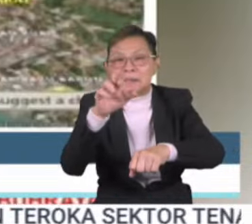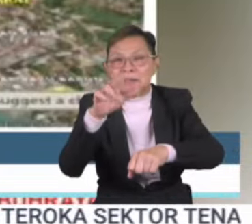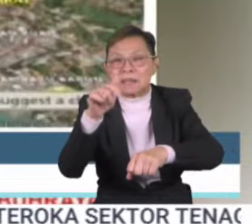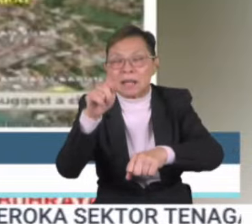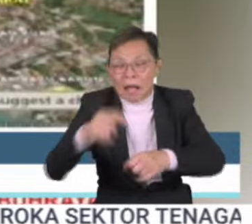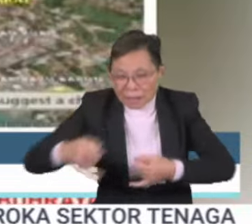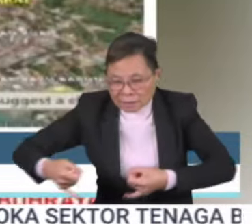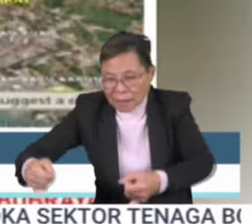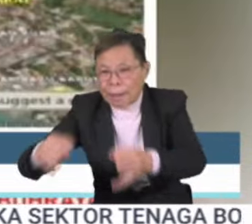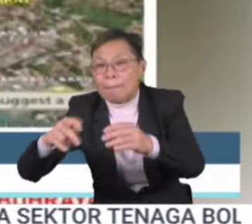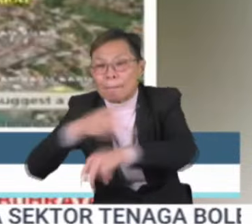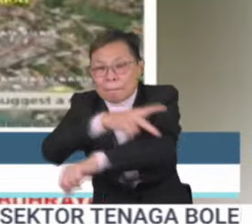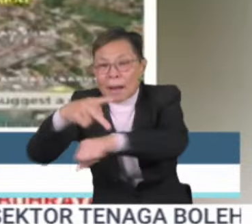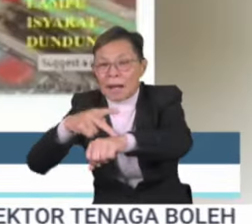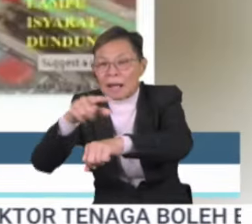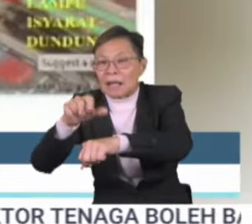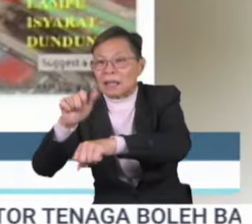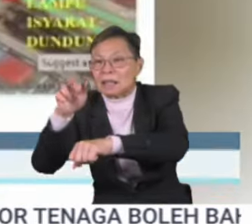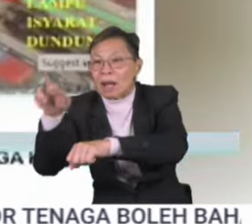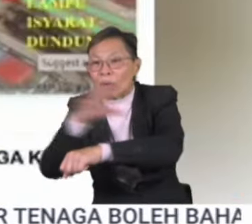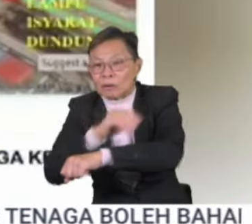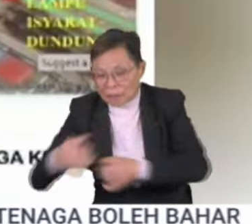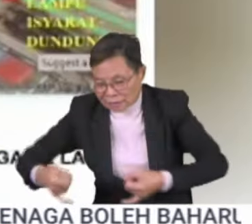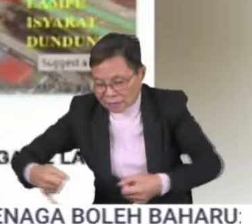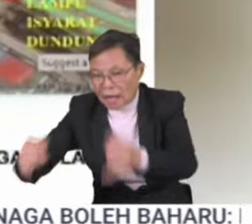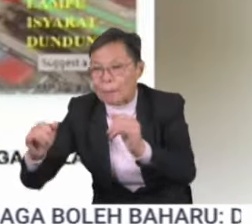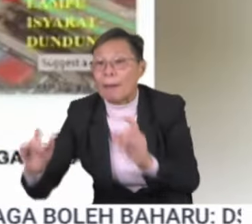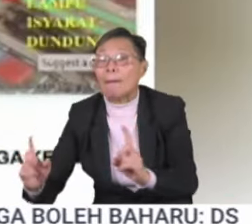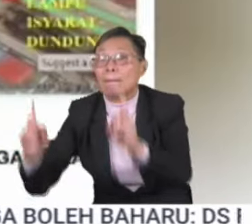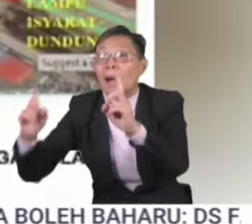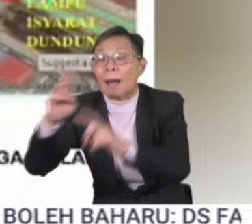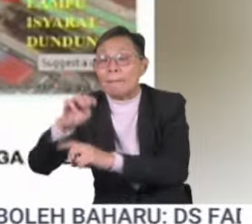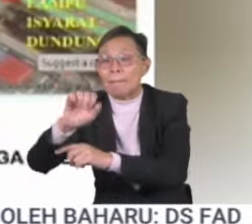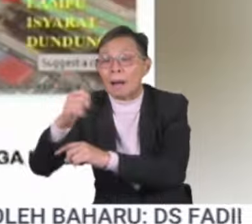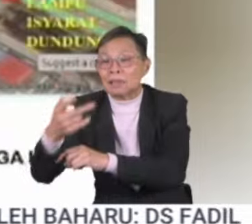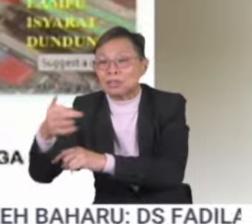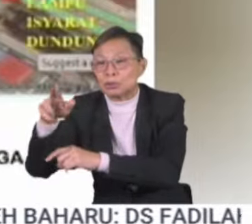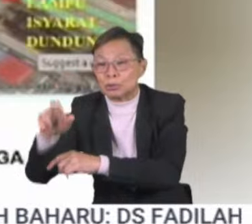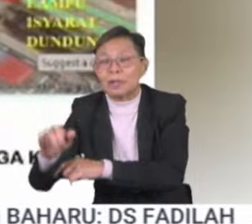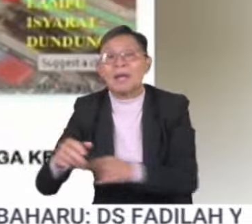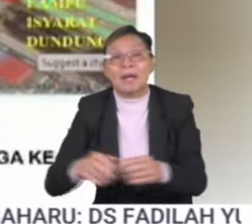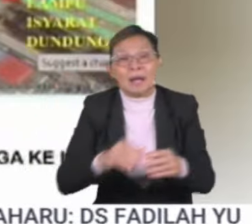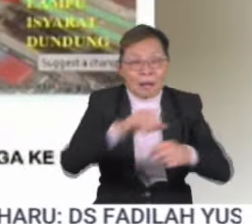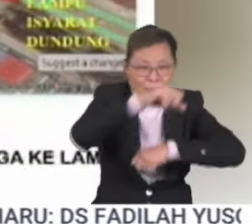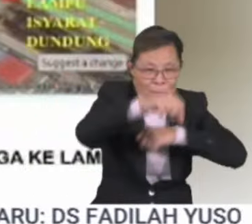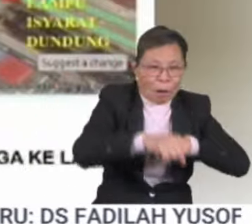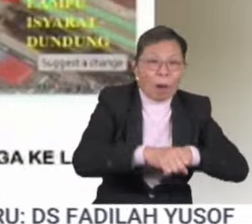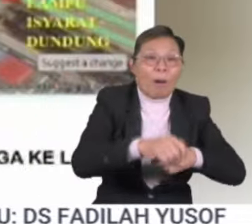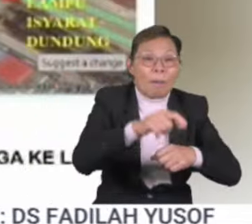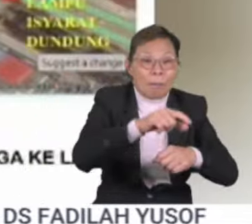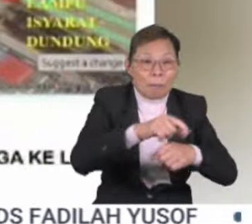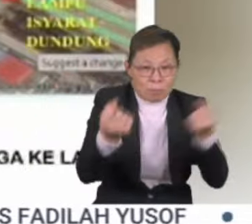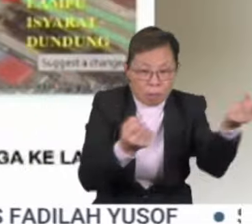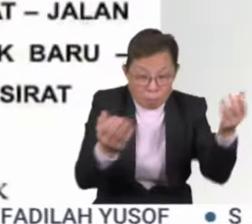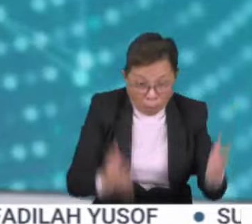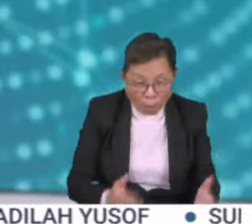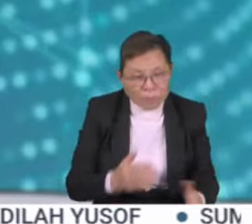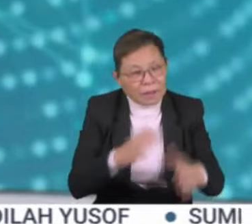Padang Gaung dan Jalan Makam Mahsuri. Pengguna digalak menggunakan laluan alternatif.